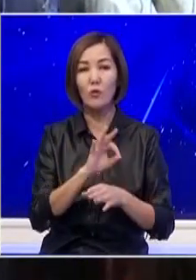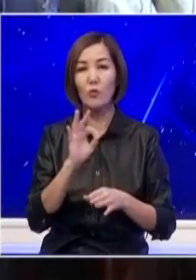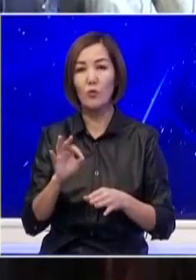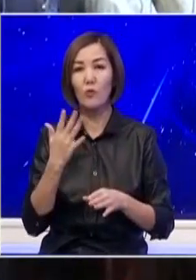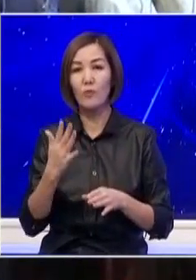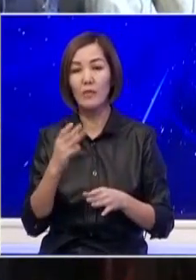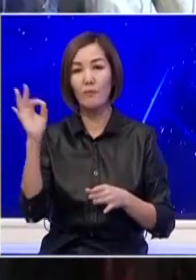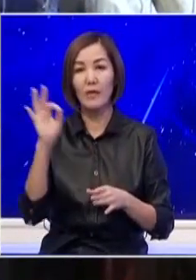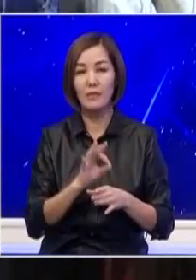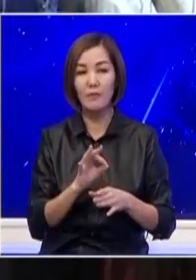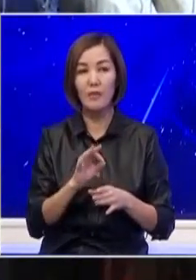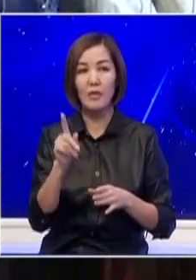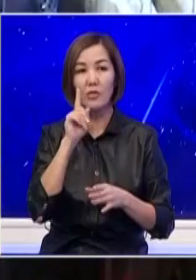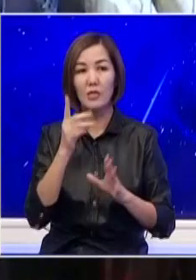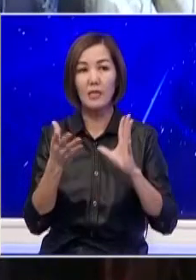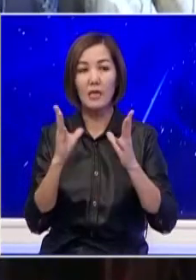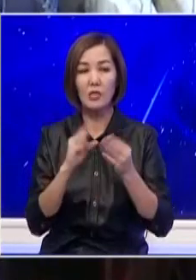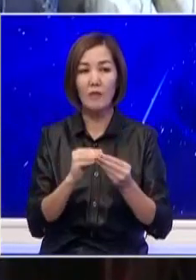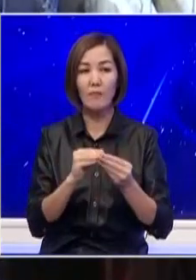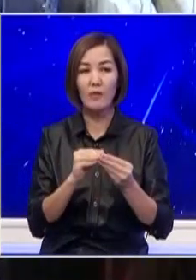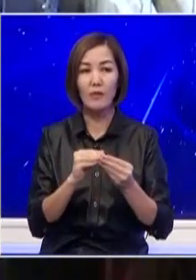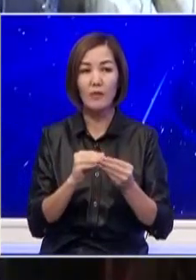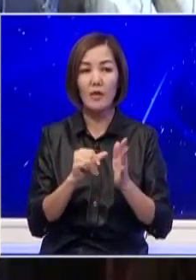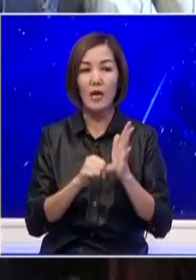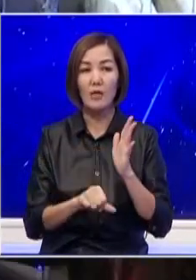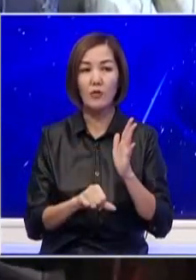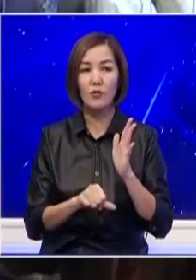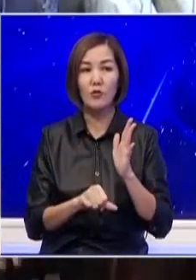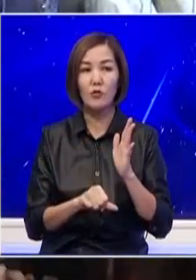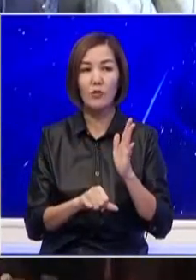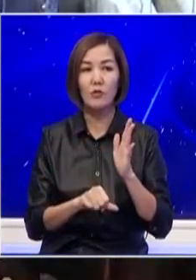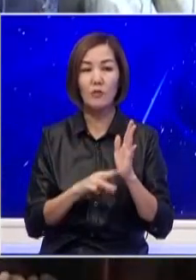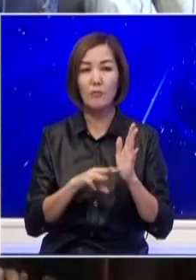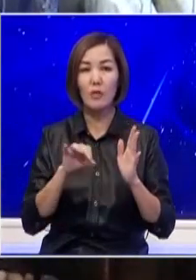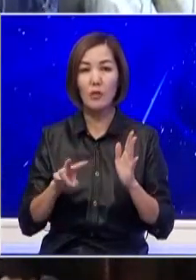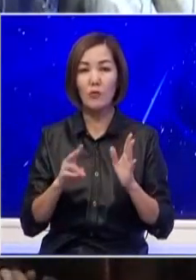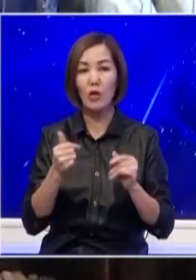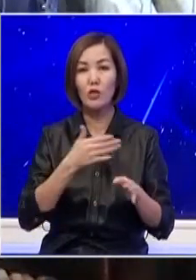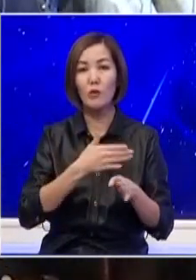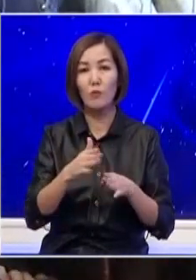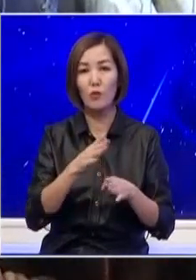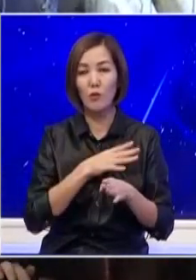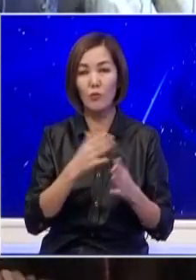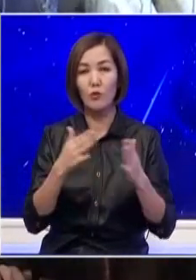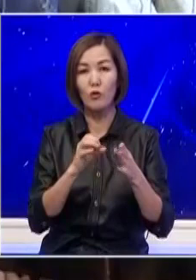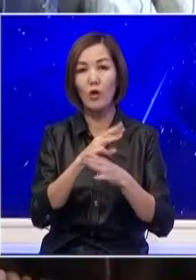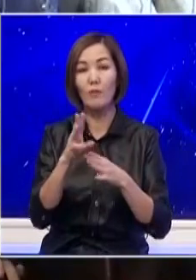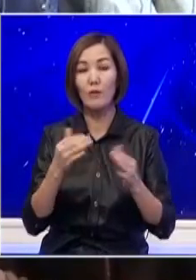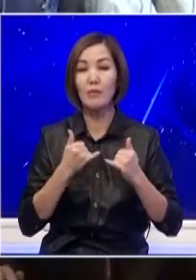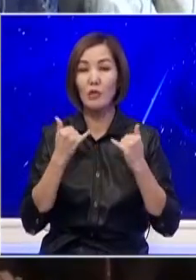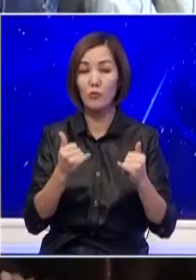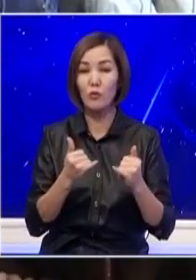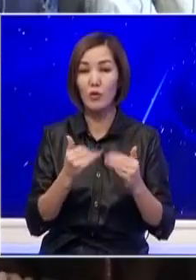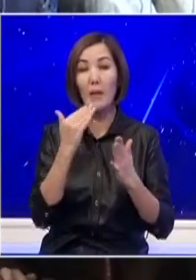0,05% жастарға жалпы көлемде 600 миллион теңге бөлінген болатын үймен қамтамасыз ету үшін